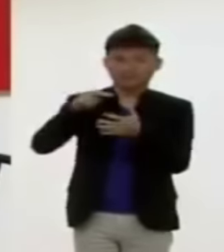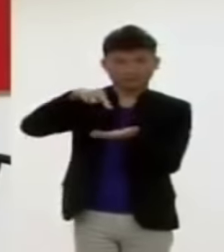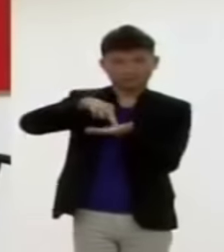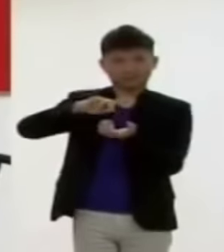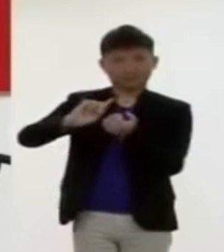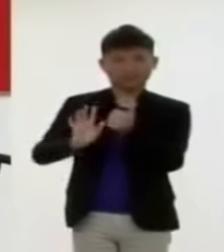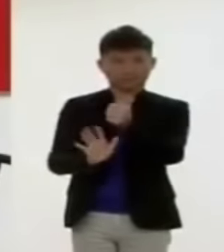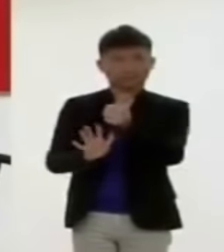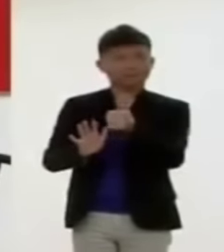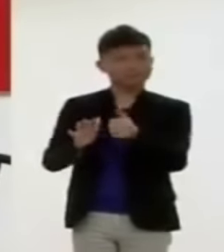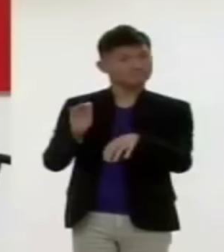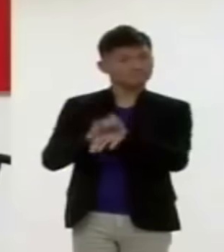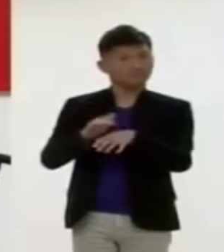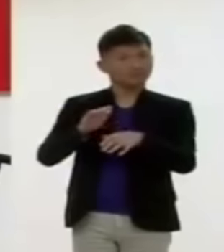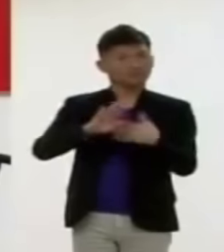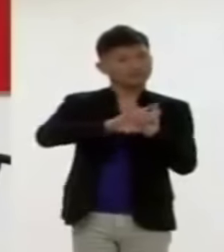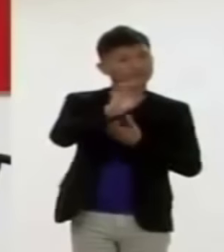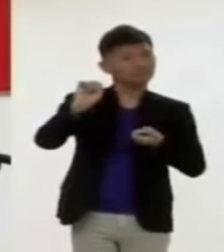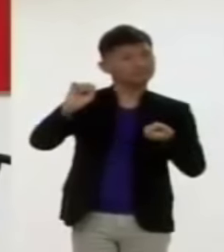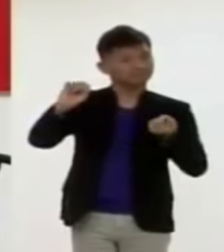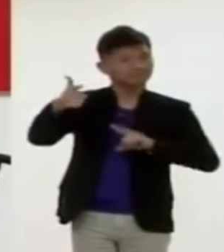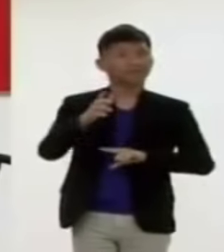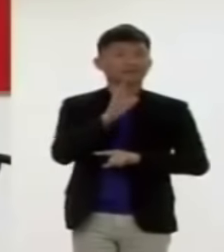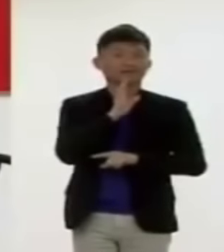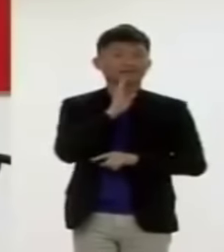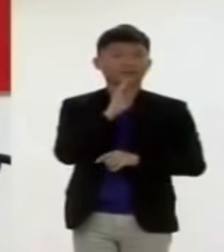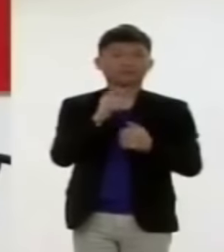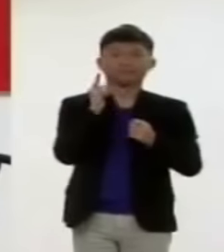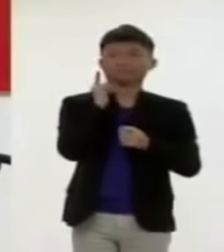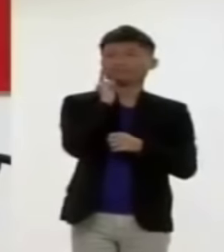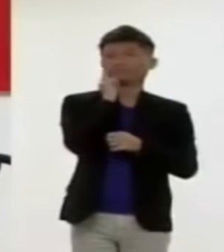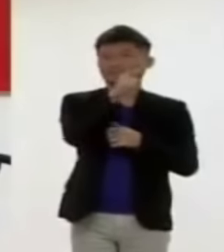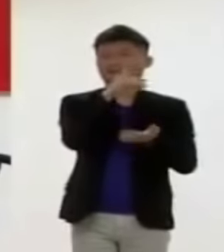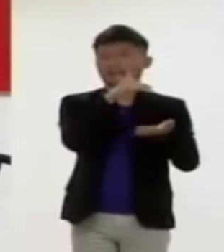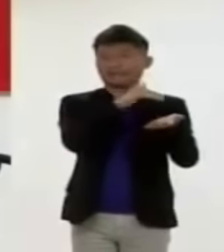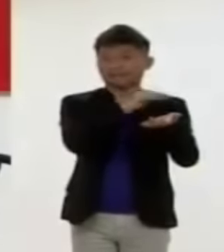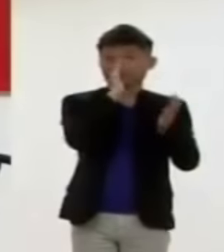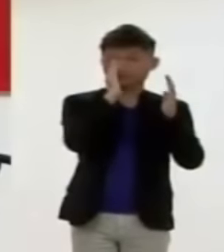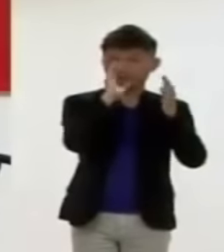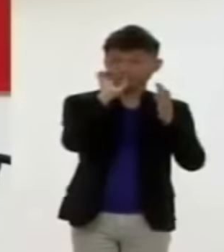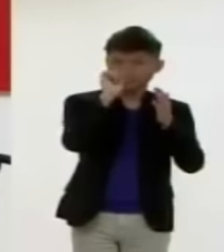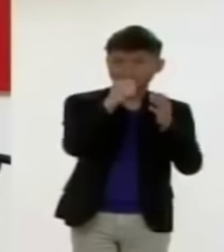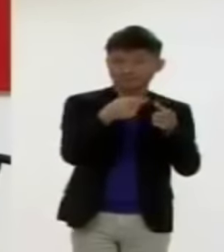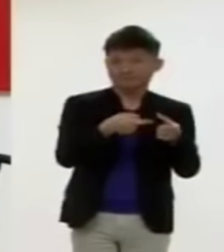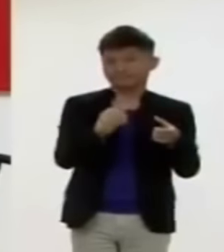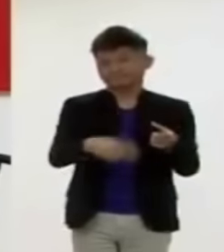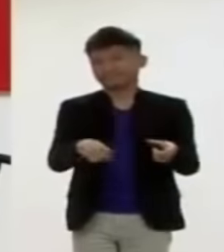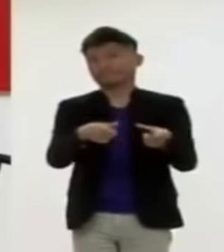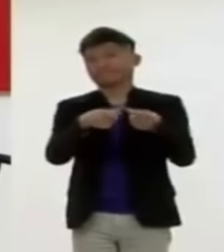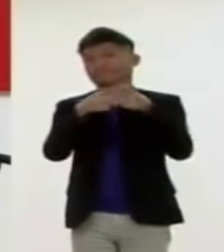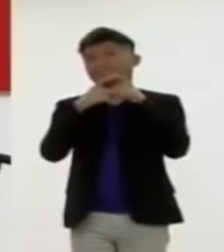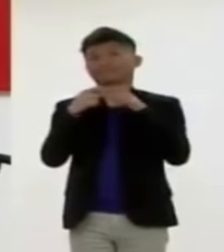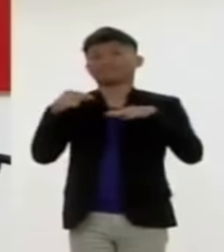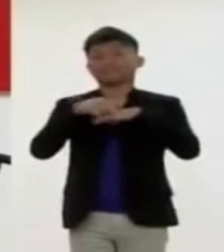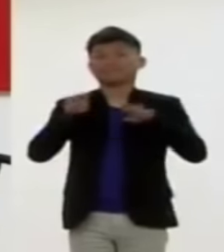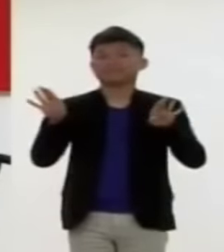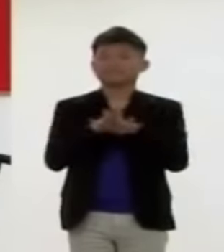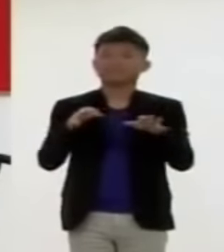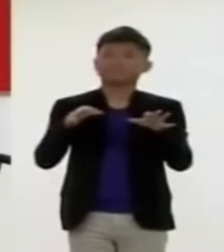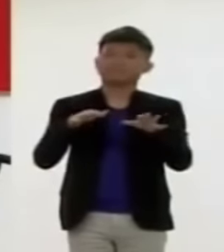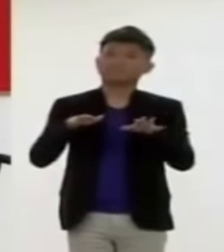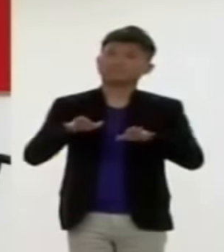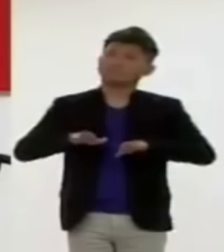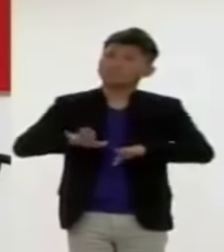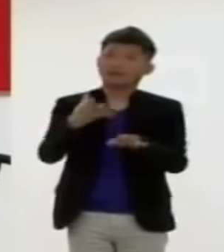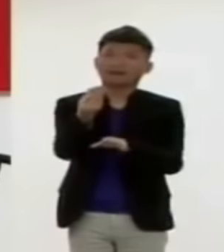真的是不一样。我们从偏远的医疗争议再回过头来看金门的这么不进步，金门的资